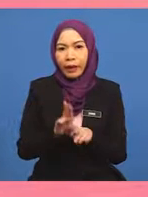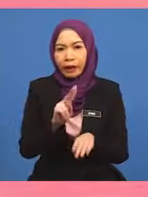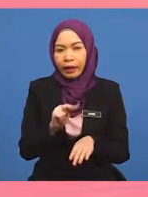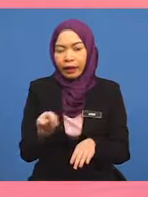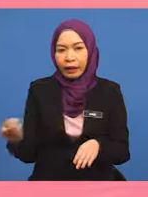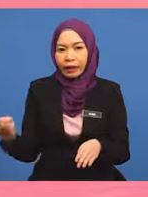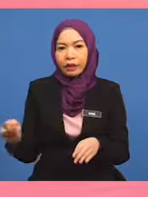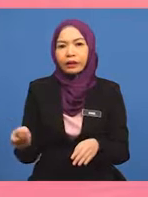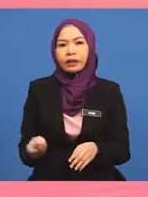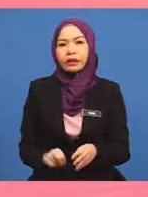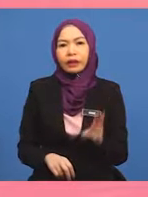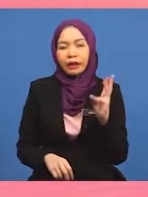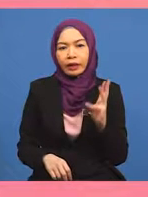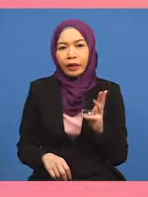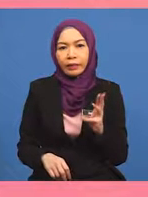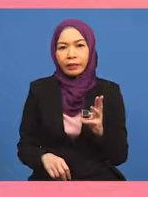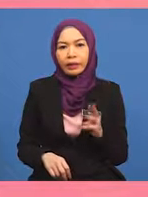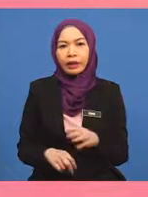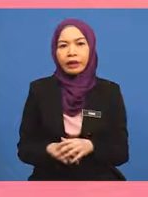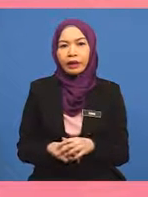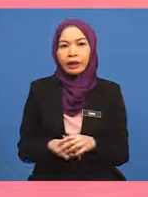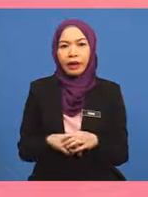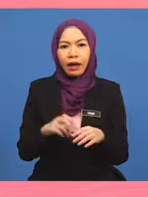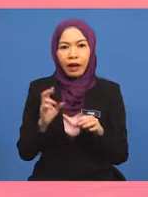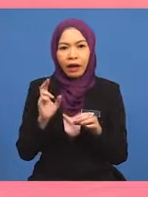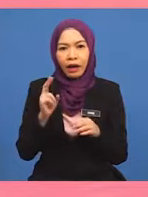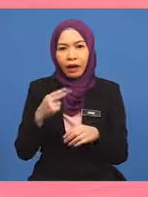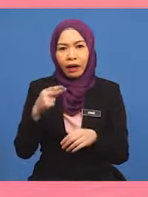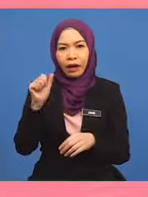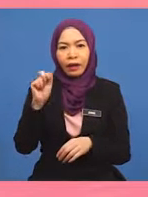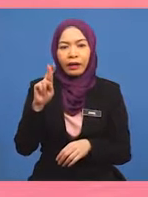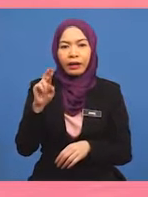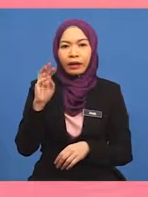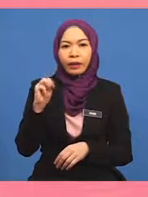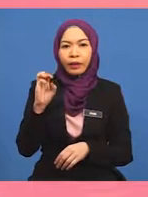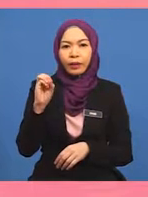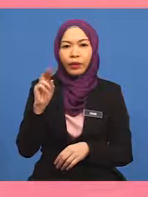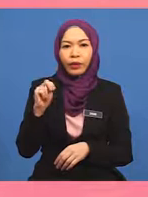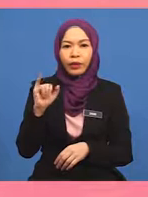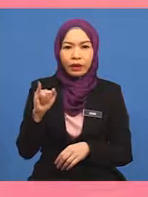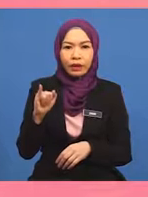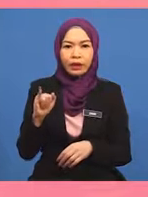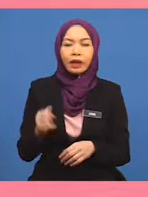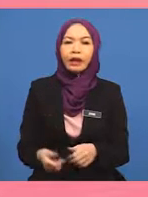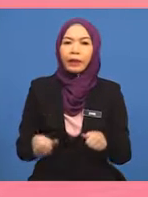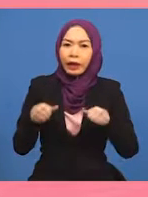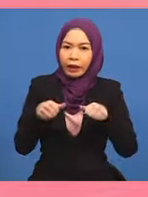Keenam, harmoni. Ketujuh, penekanan.